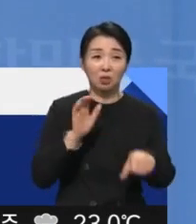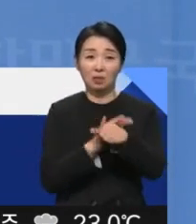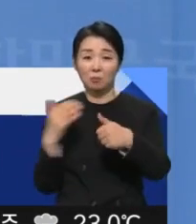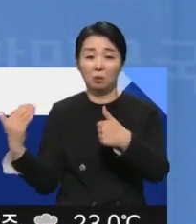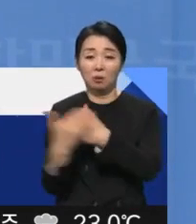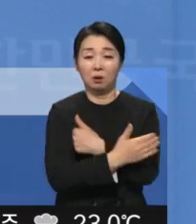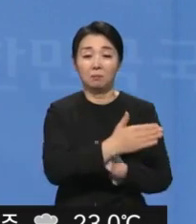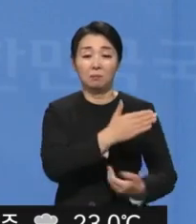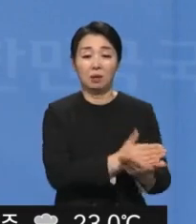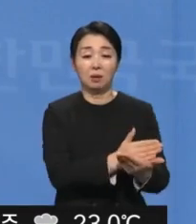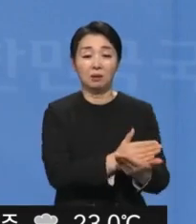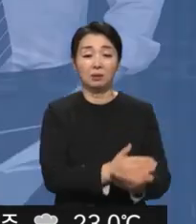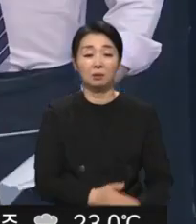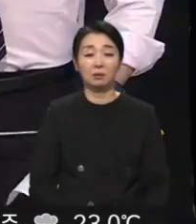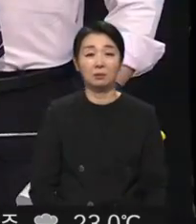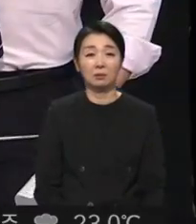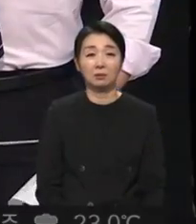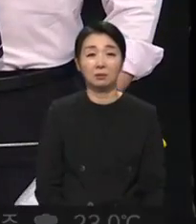안 됩니다.